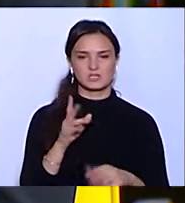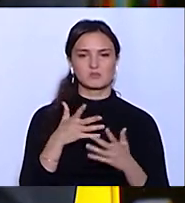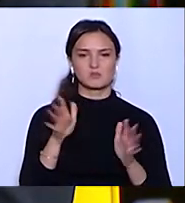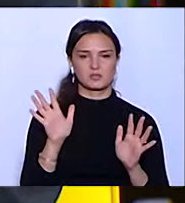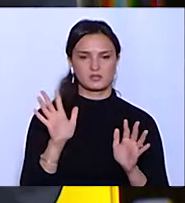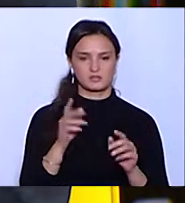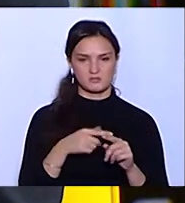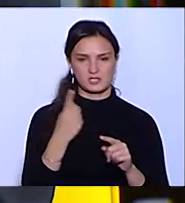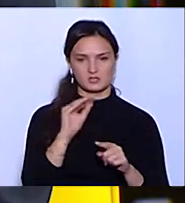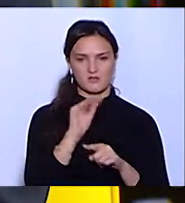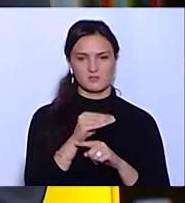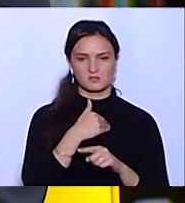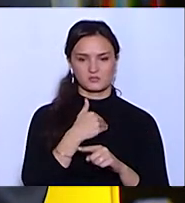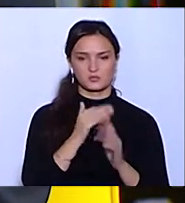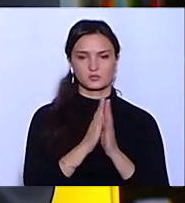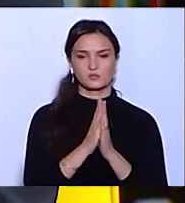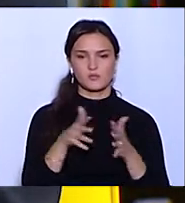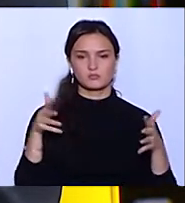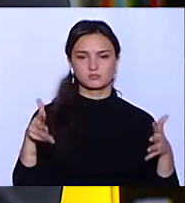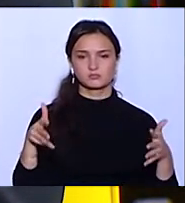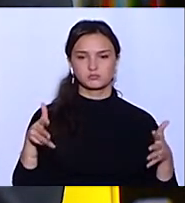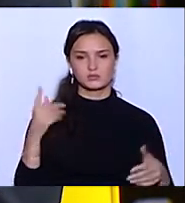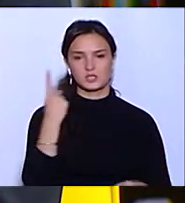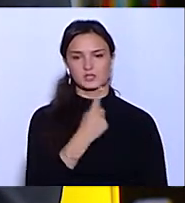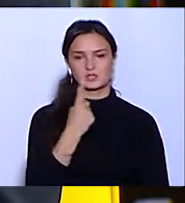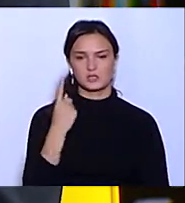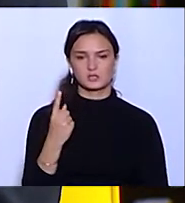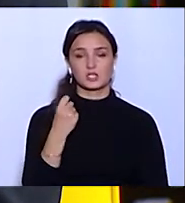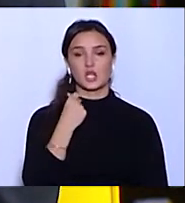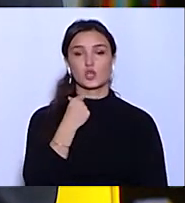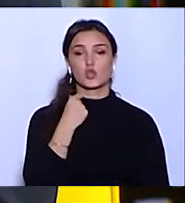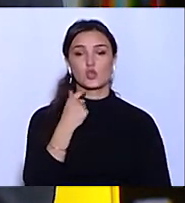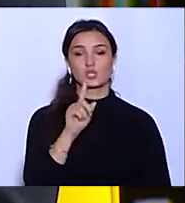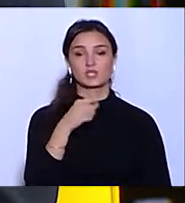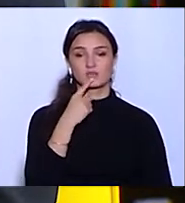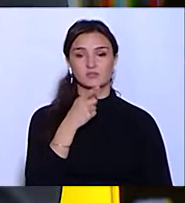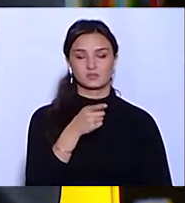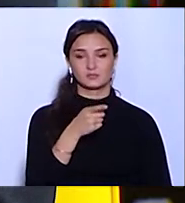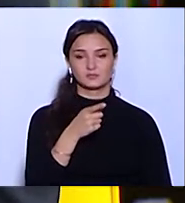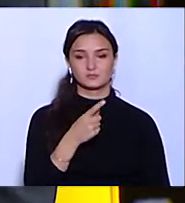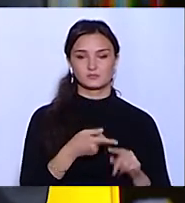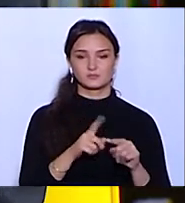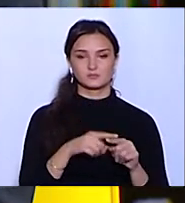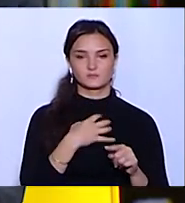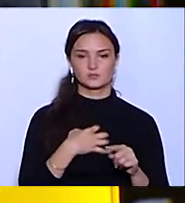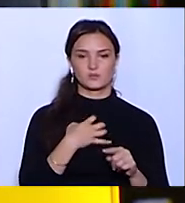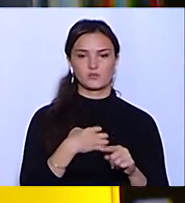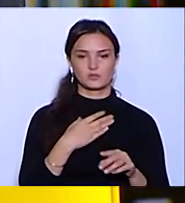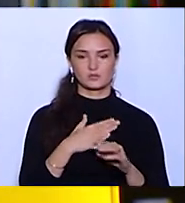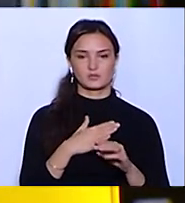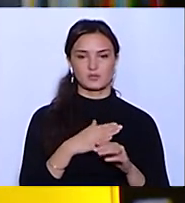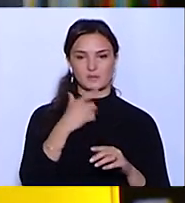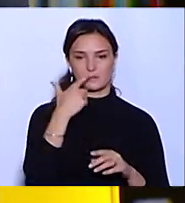მერც დავამატებ, ყველას მიდავთხოვ, სიმსუქნე არის ერთ-ერთი ალკოჰოლთან აი თქვენ რასაც ბრძანებთ ძალიან მნიშვნელოვანი